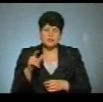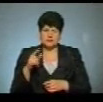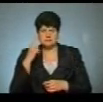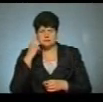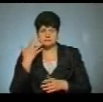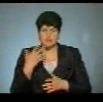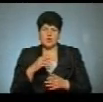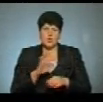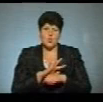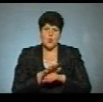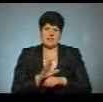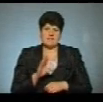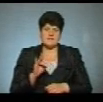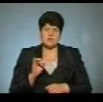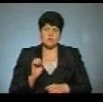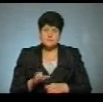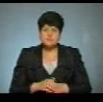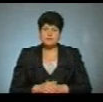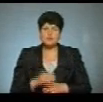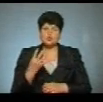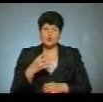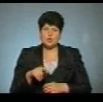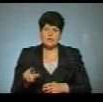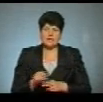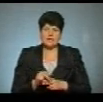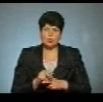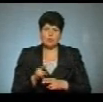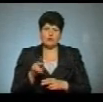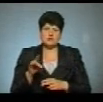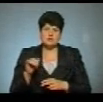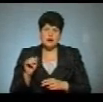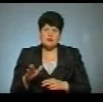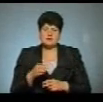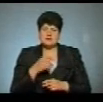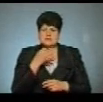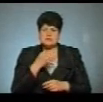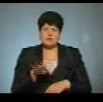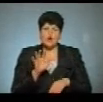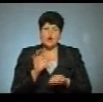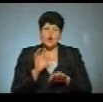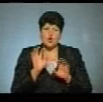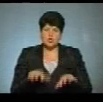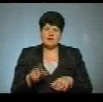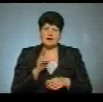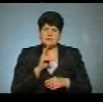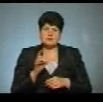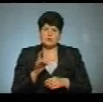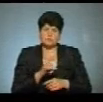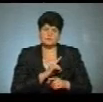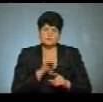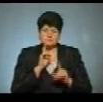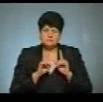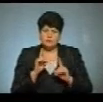підозрюють коронавірус, повідомив епідеміолог. 40 людей лікують у Почаївській лікарні, розповів голова Кременецької районної ради Володимир